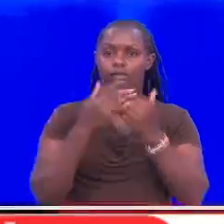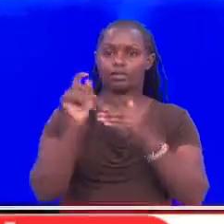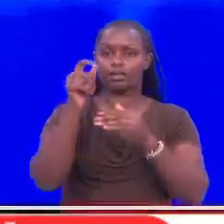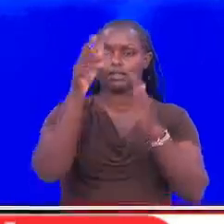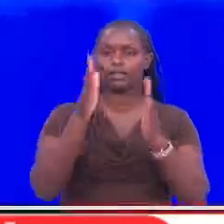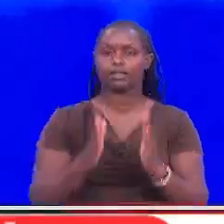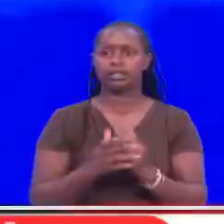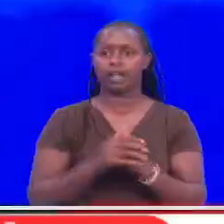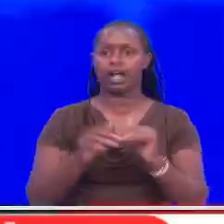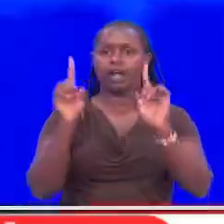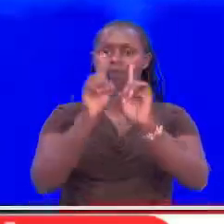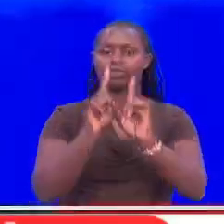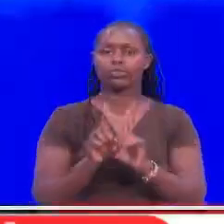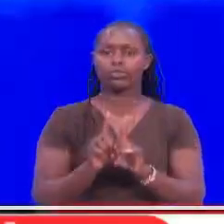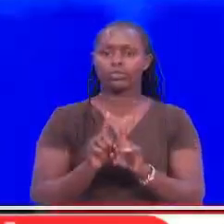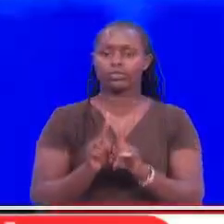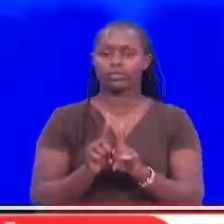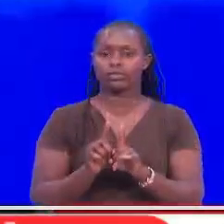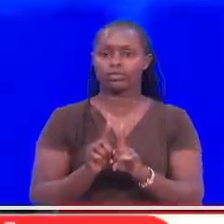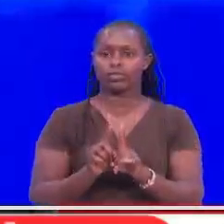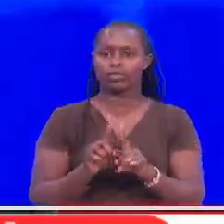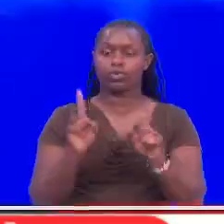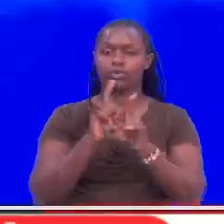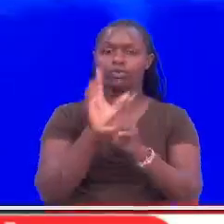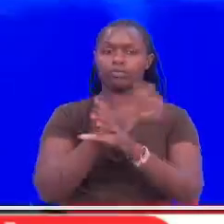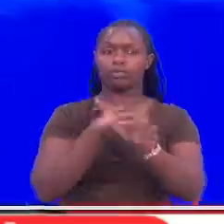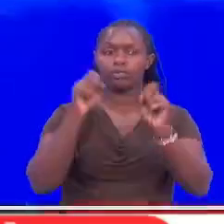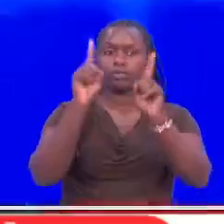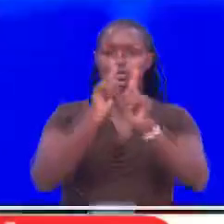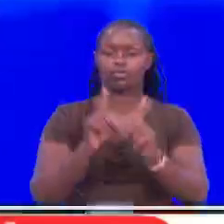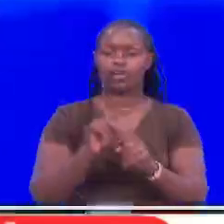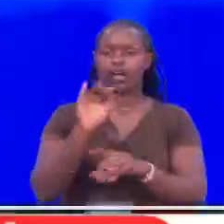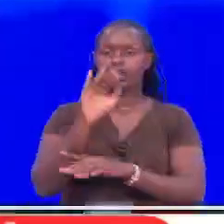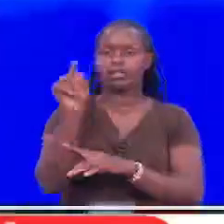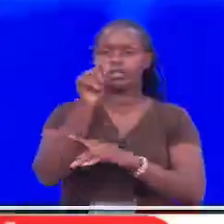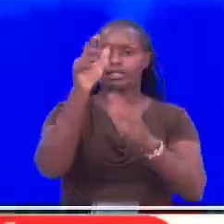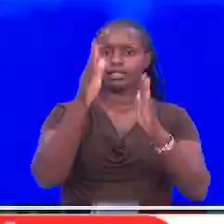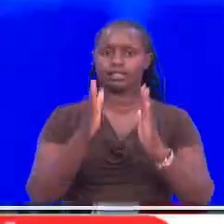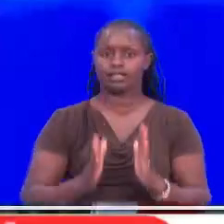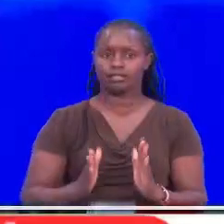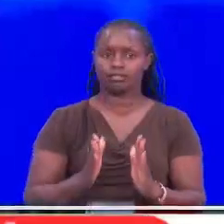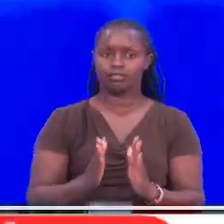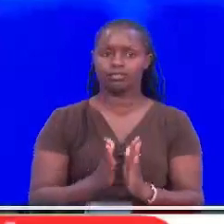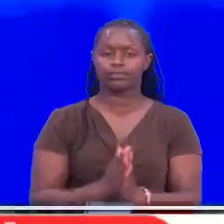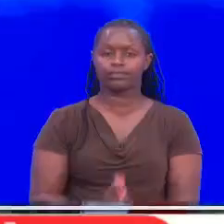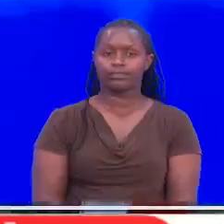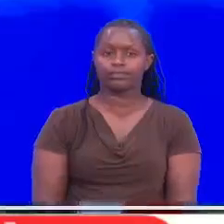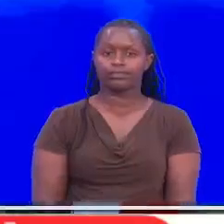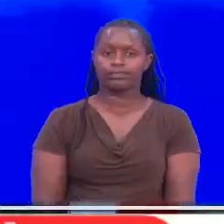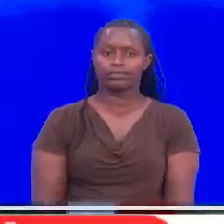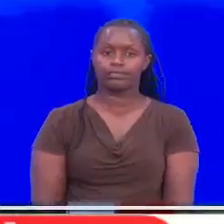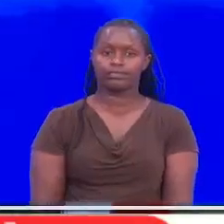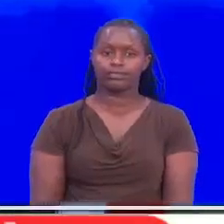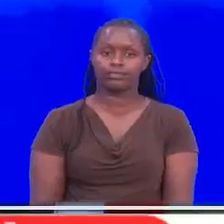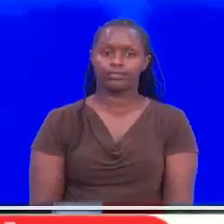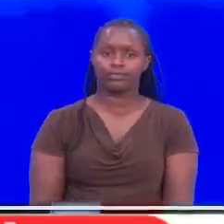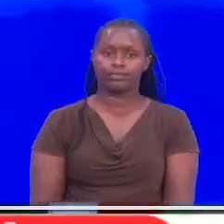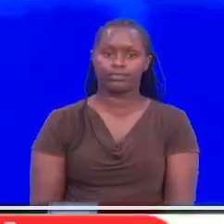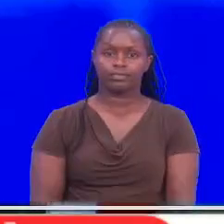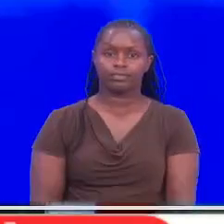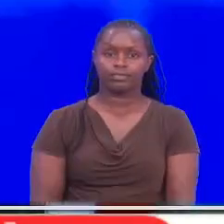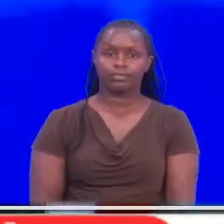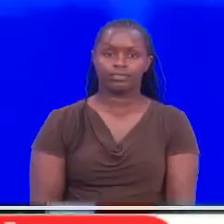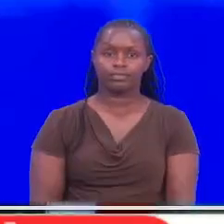At the same time, President William Ruto urged Kenyans with arable land and space to undertake agricultural